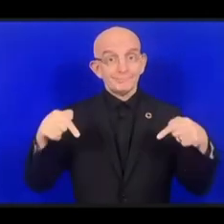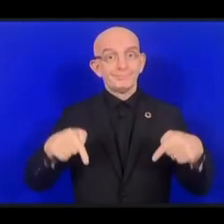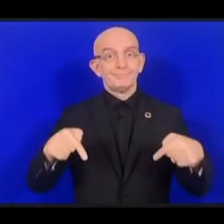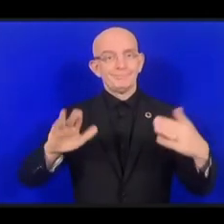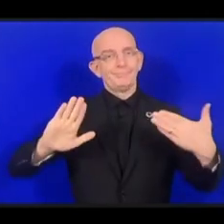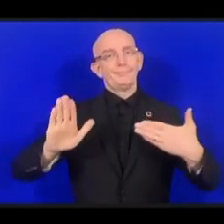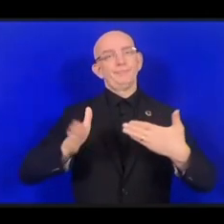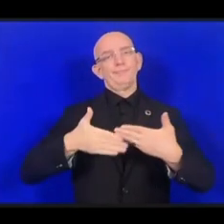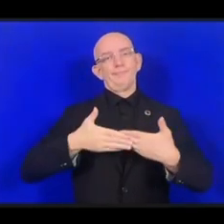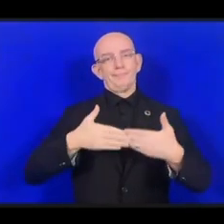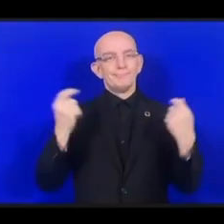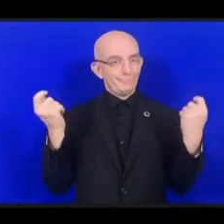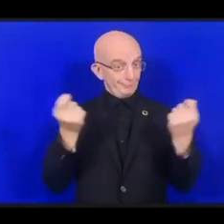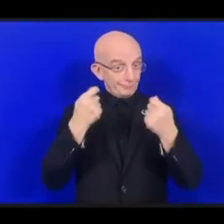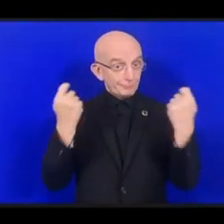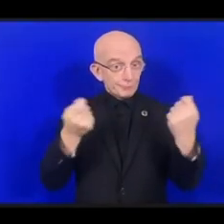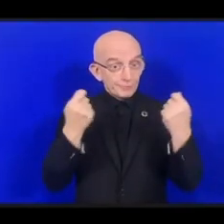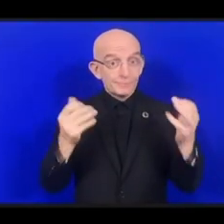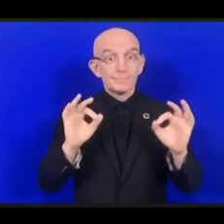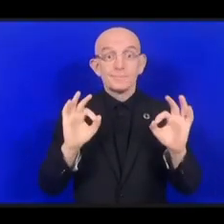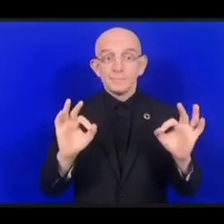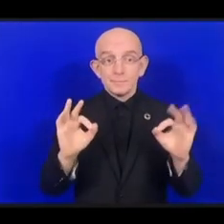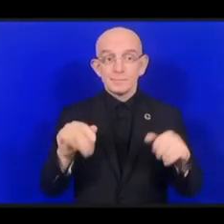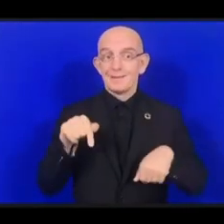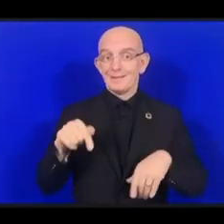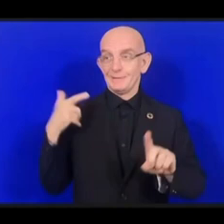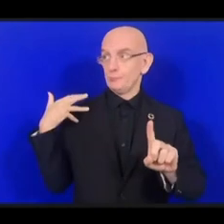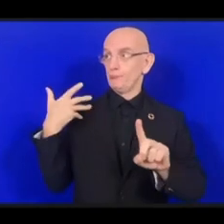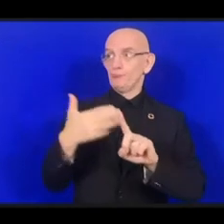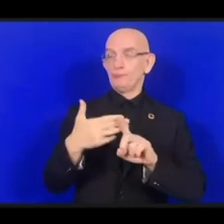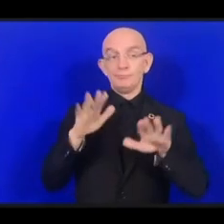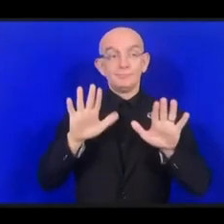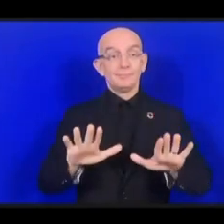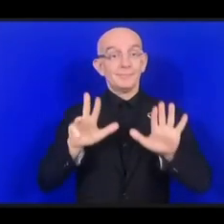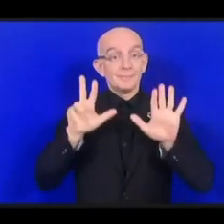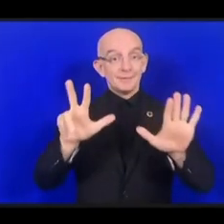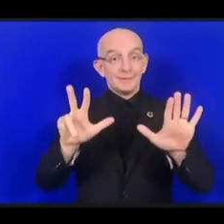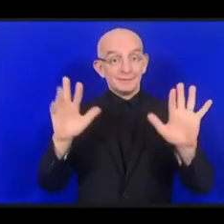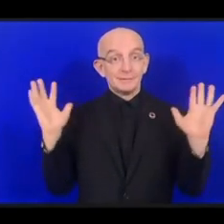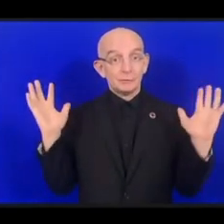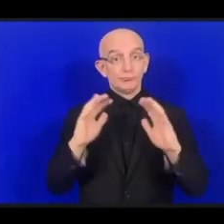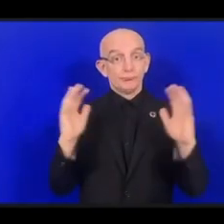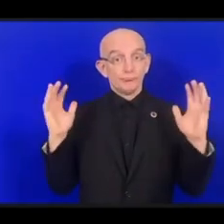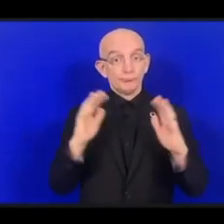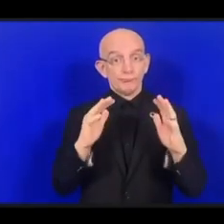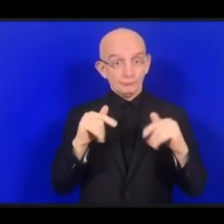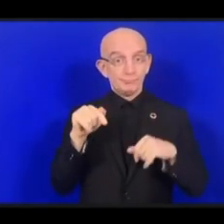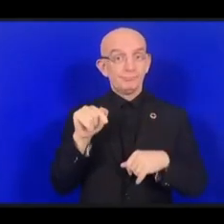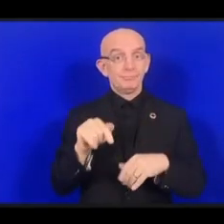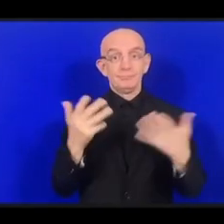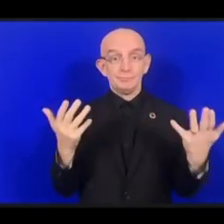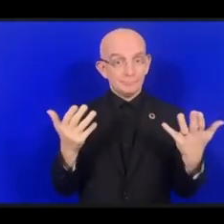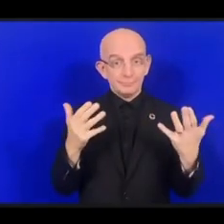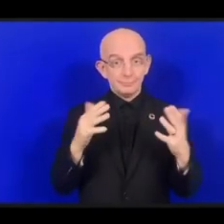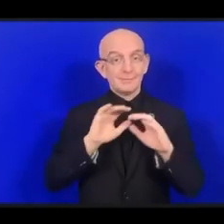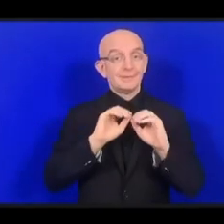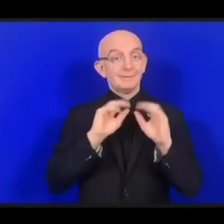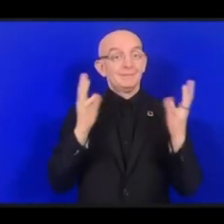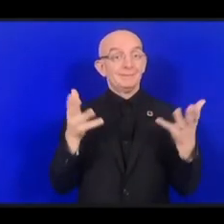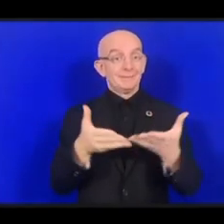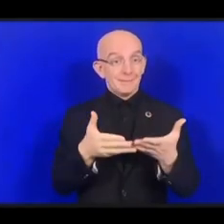الثام عشر لمنتدى حوكمه الانترنت اسمي ريبيكا ويشرفني ان اكون عريف الحفل في